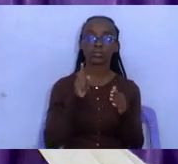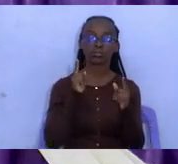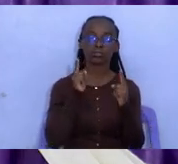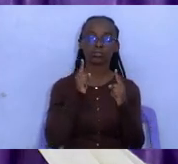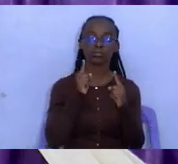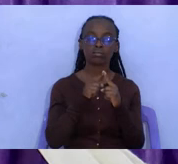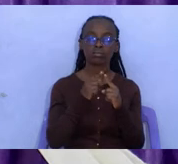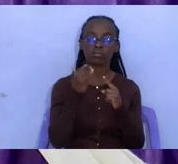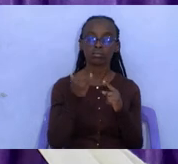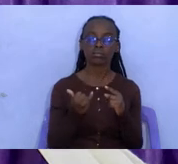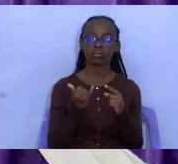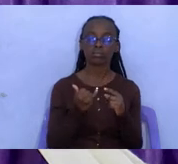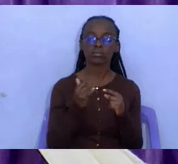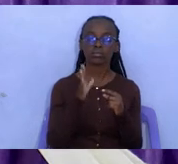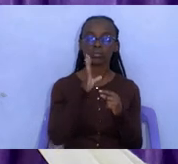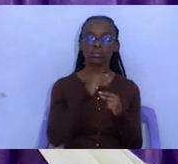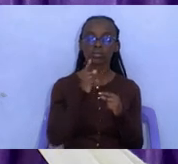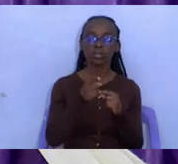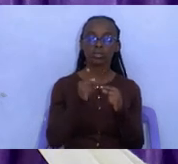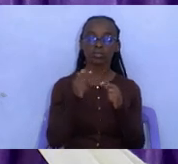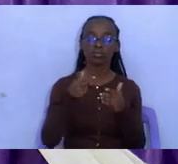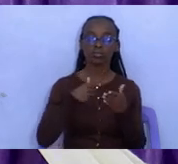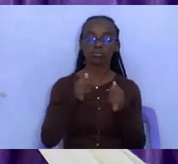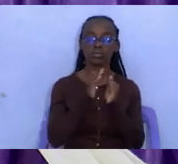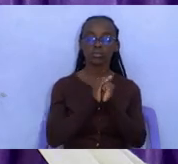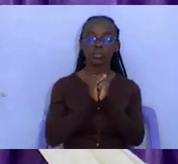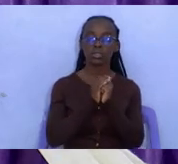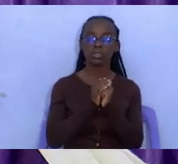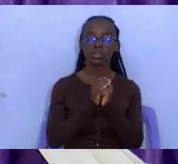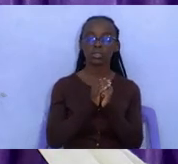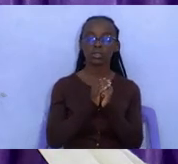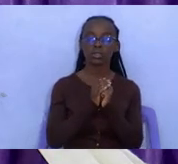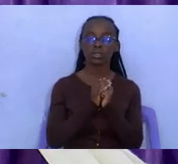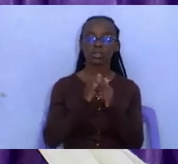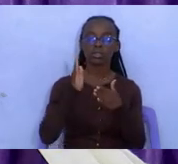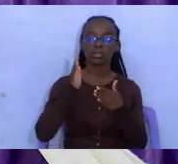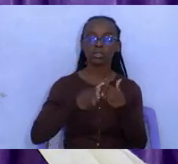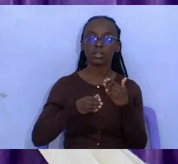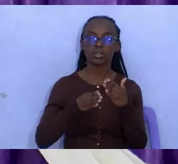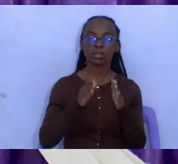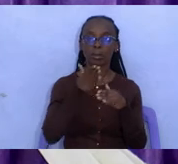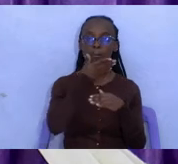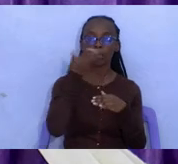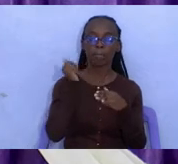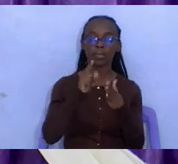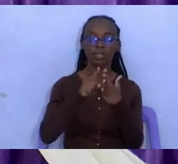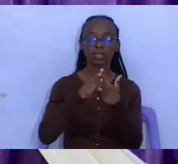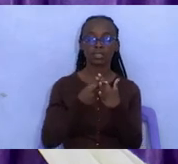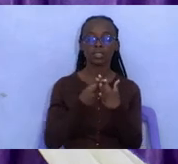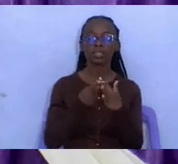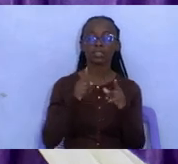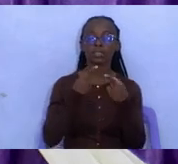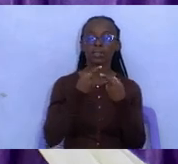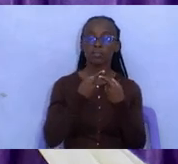na ushiriki hadi umalizie. Maana mwanzo ni mzuri, lakini pia heri mwisho kuliko